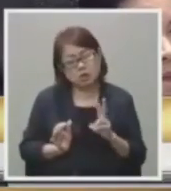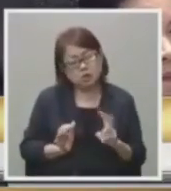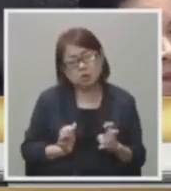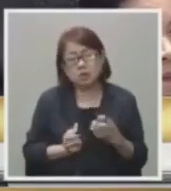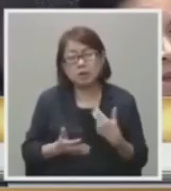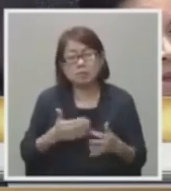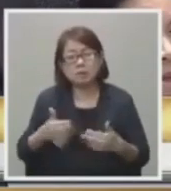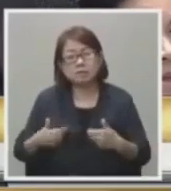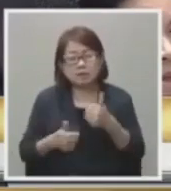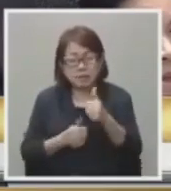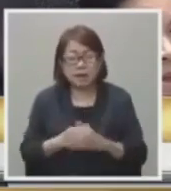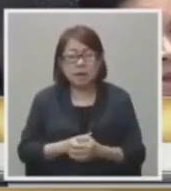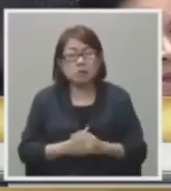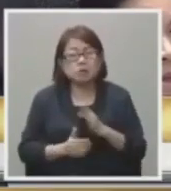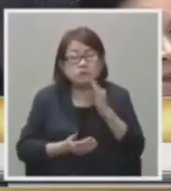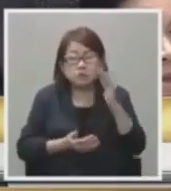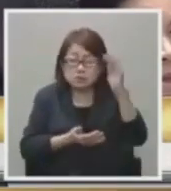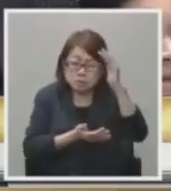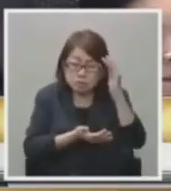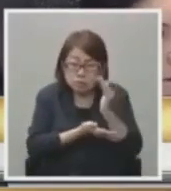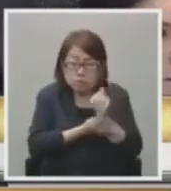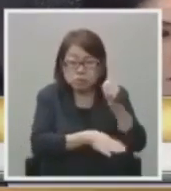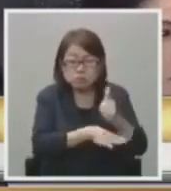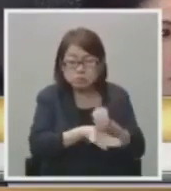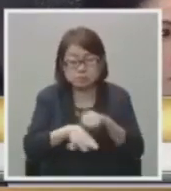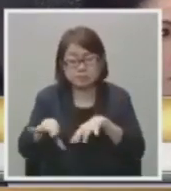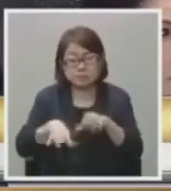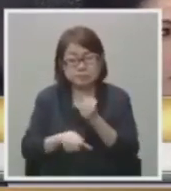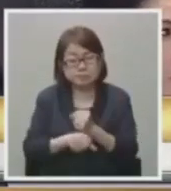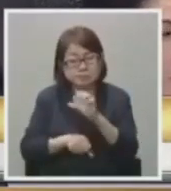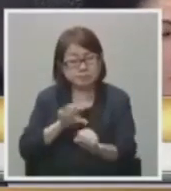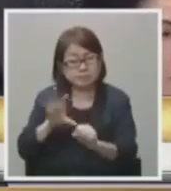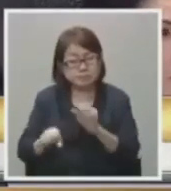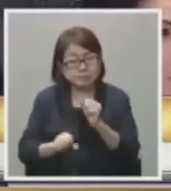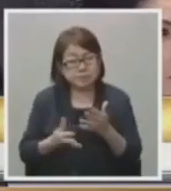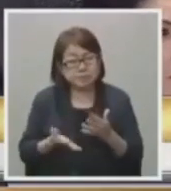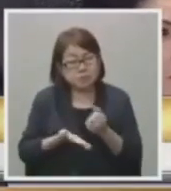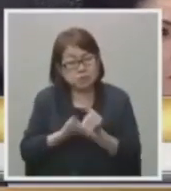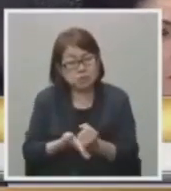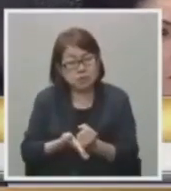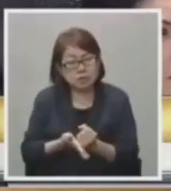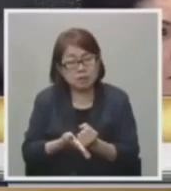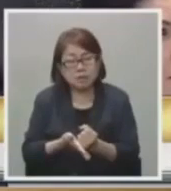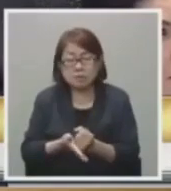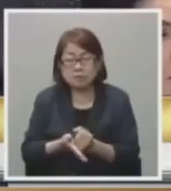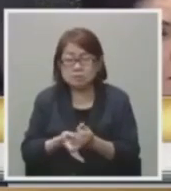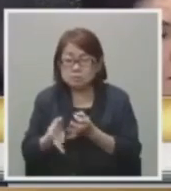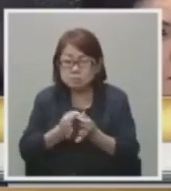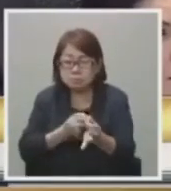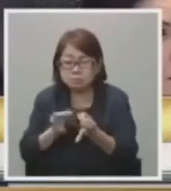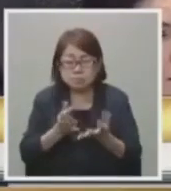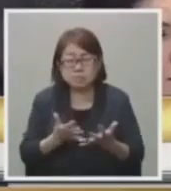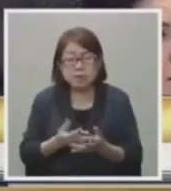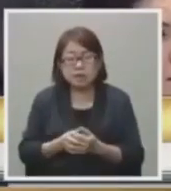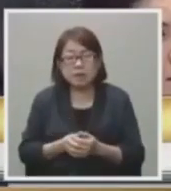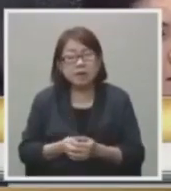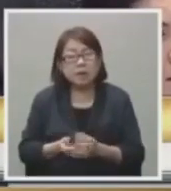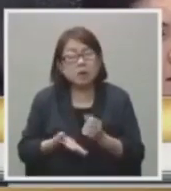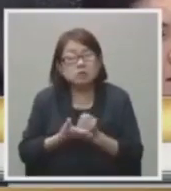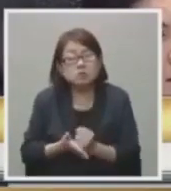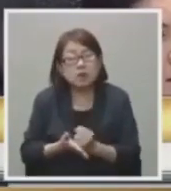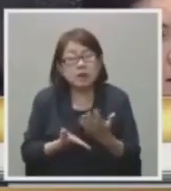ผู้ใหญ่ตำรวจไม่จัดการไม่ช่วยเหลือไม่เปิดทางทำได้ไหมครับ